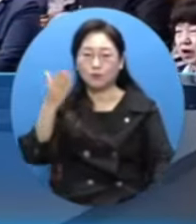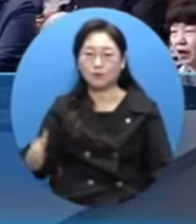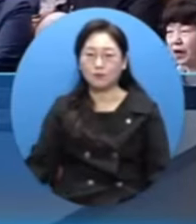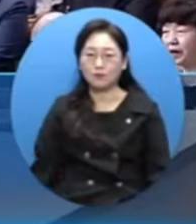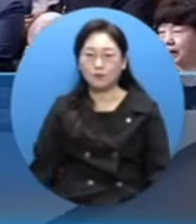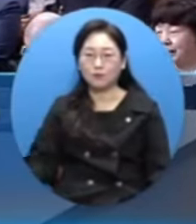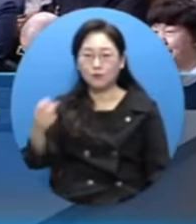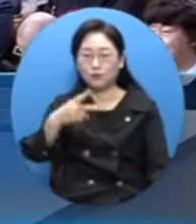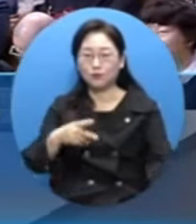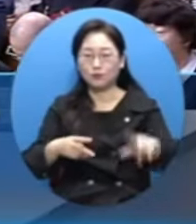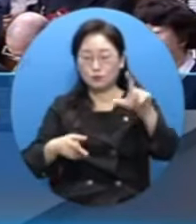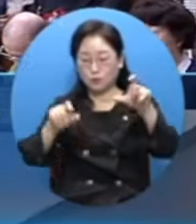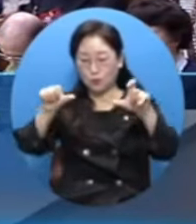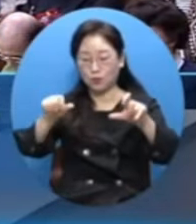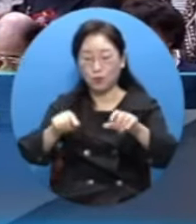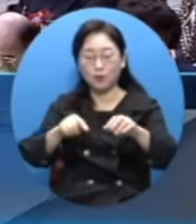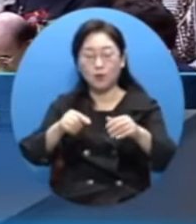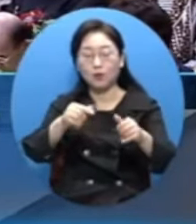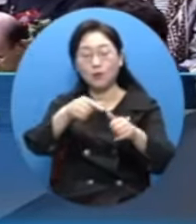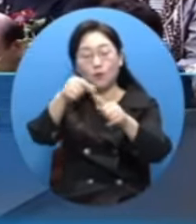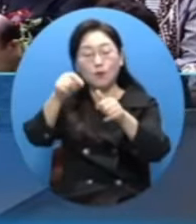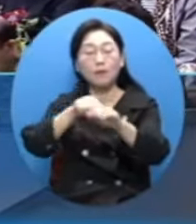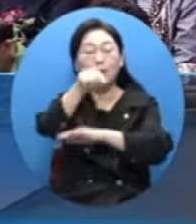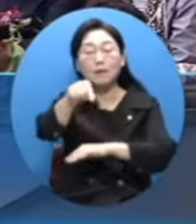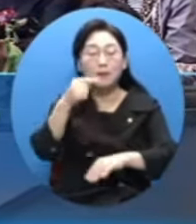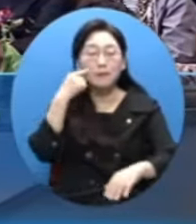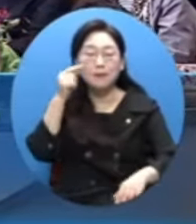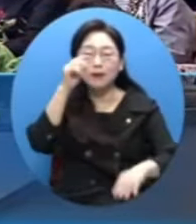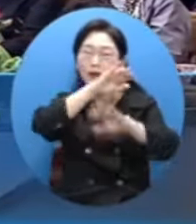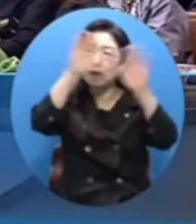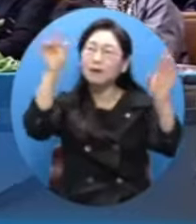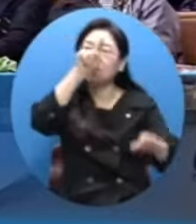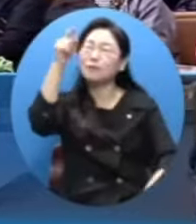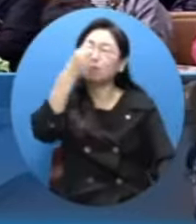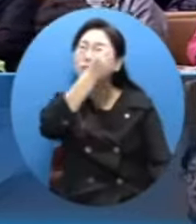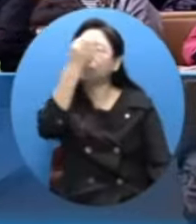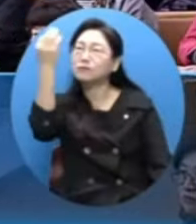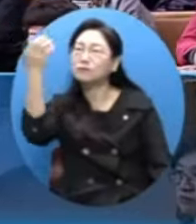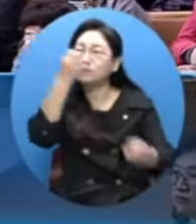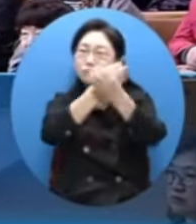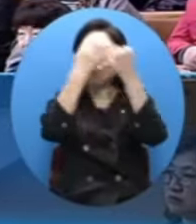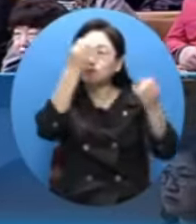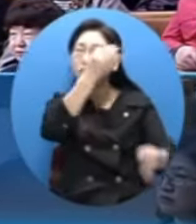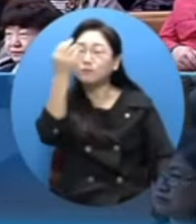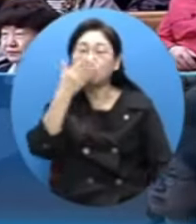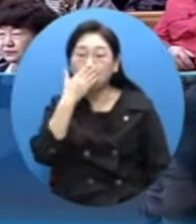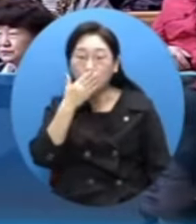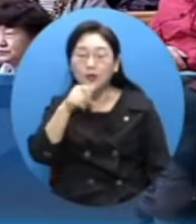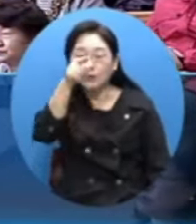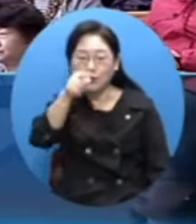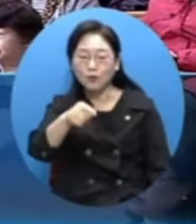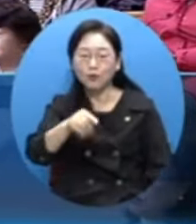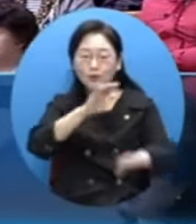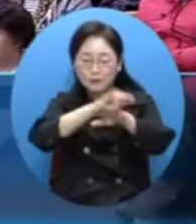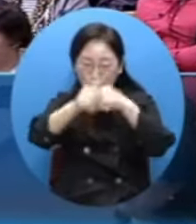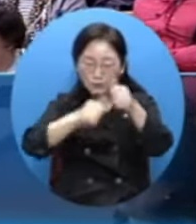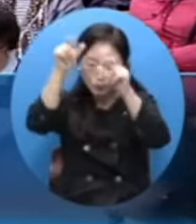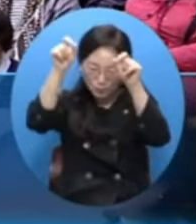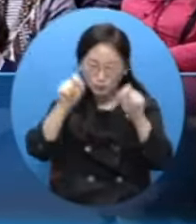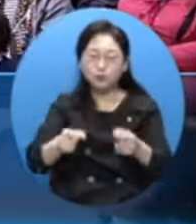5절입니다. 그를 이끌고 밖으로 나가 이르시되 하늘을 우르러 뭇별을 셀 수 있나 보라. 또 그에게 이르시되 내 자손이 이와